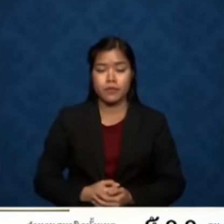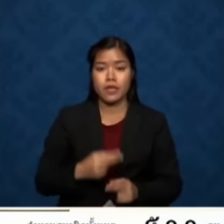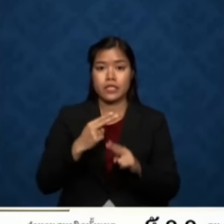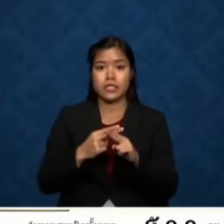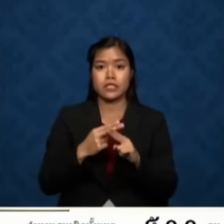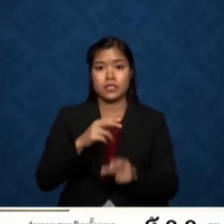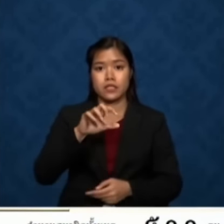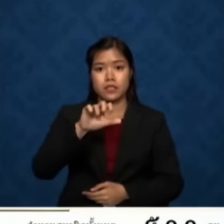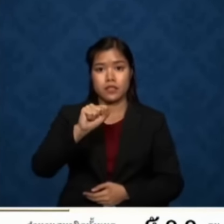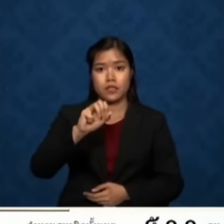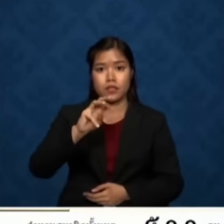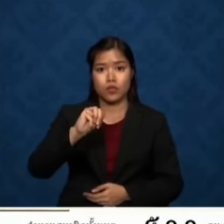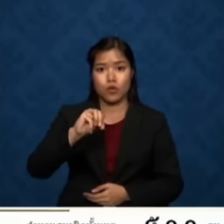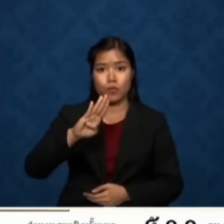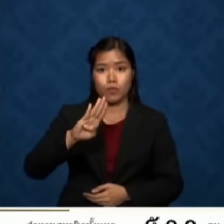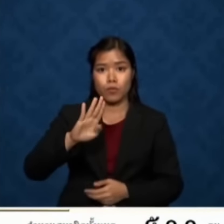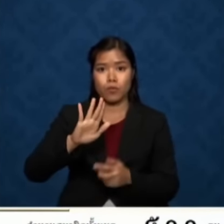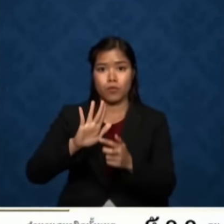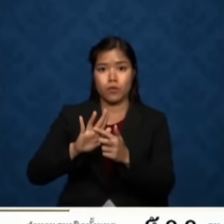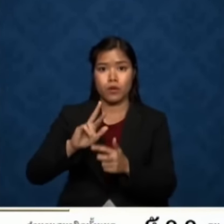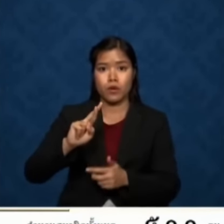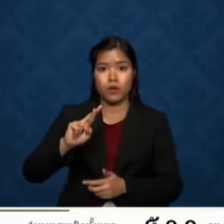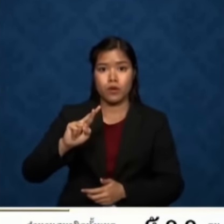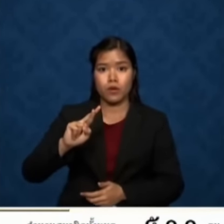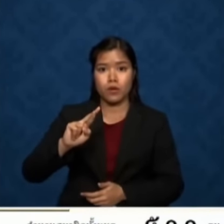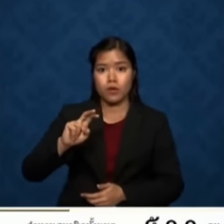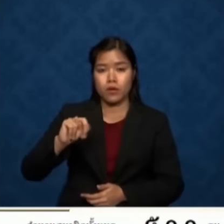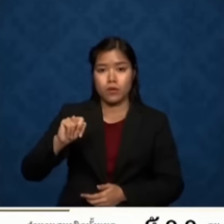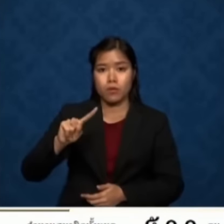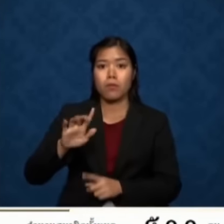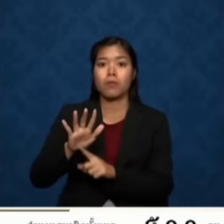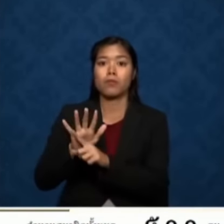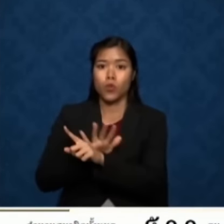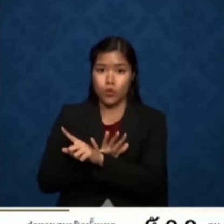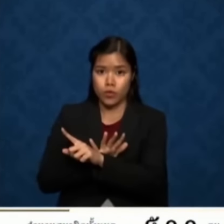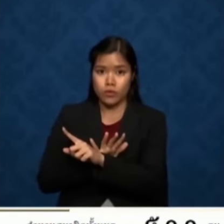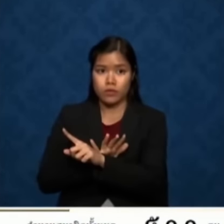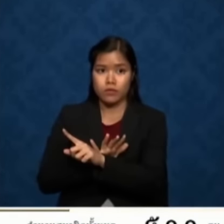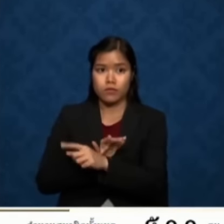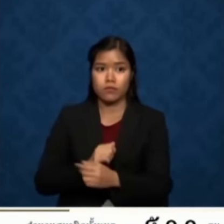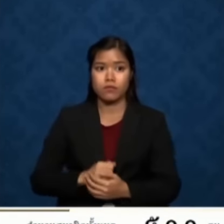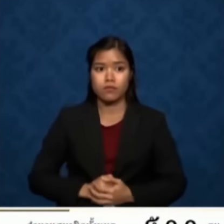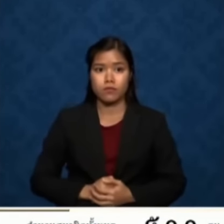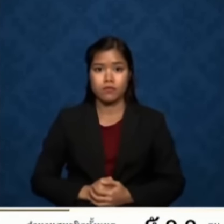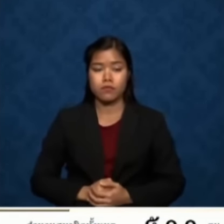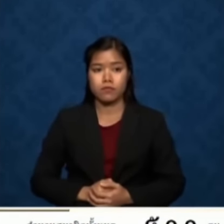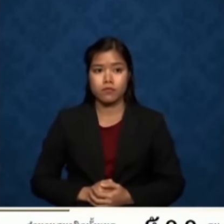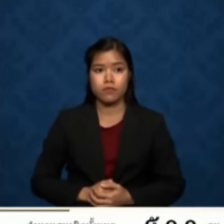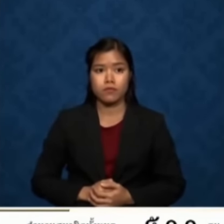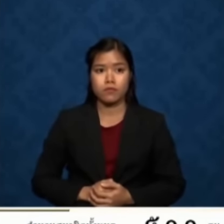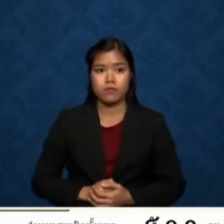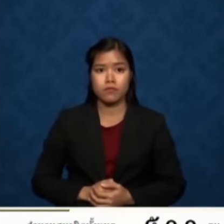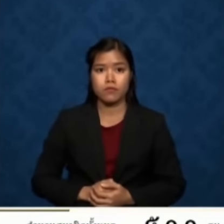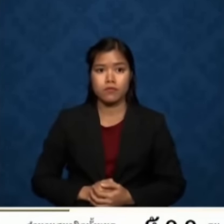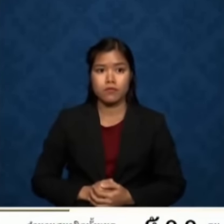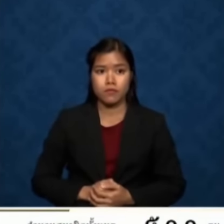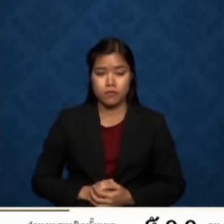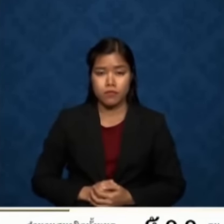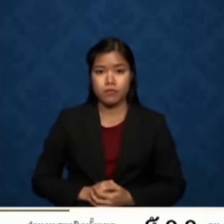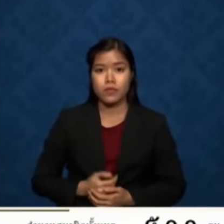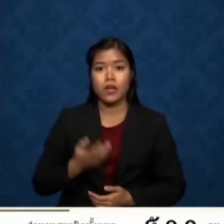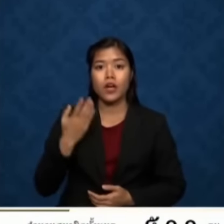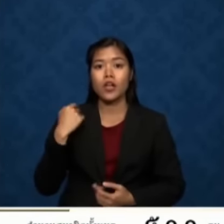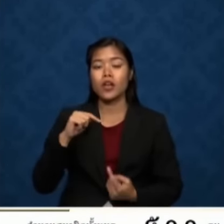งกำอดีตรองอธิบดีอัยการเกี่ยวกับทำความเห็นแย้งแล้วก็ท่านกลาออกแล้ว